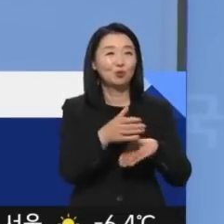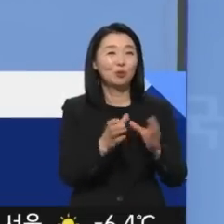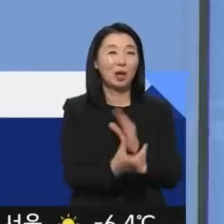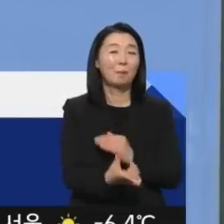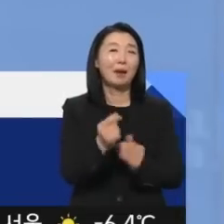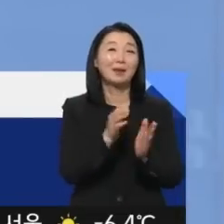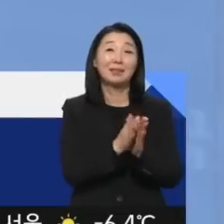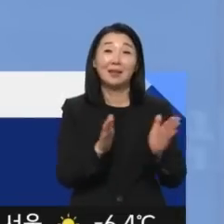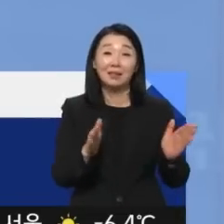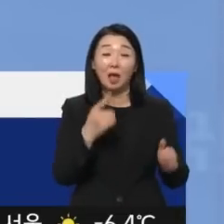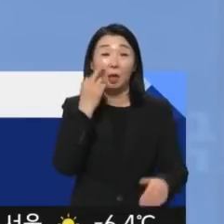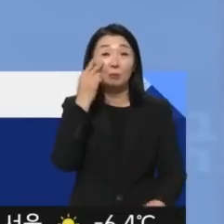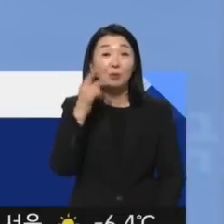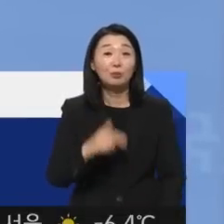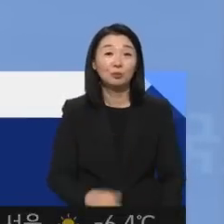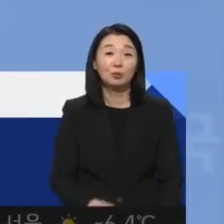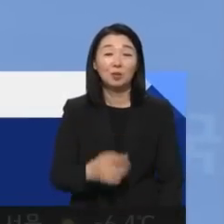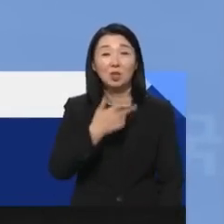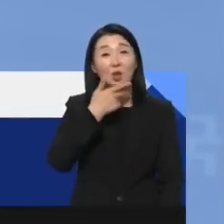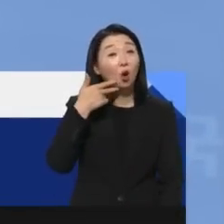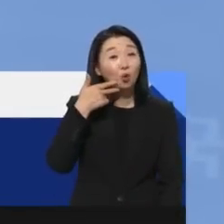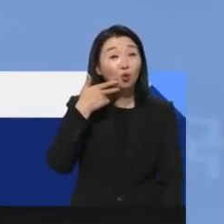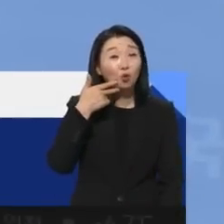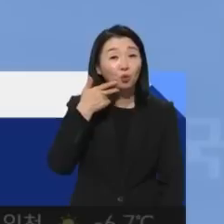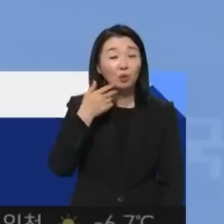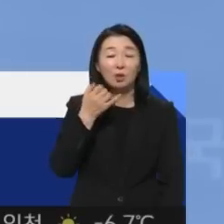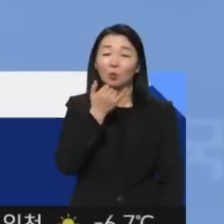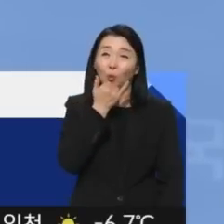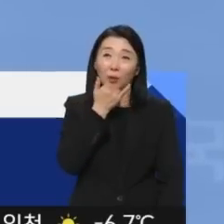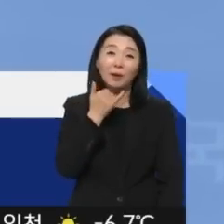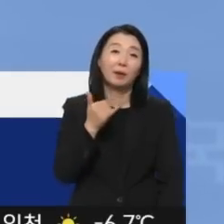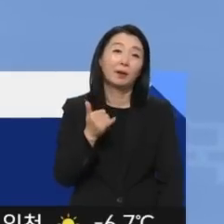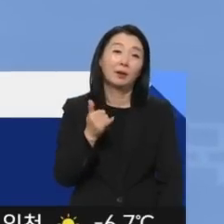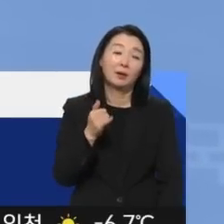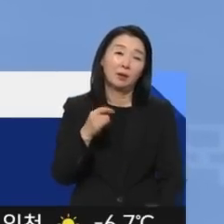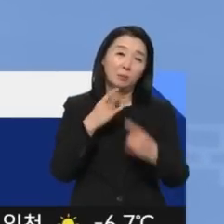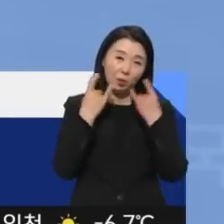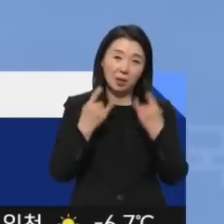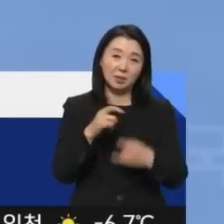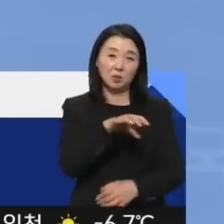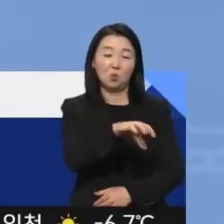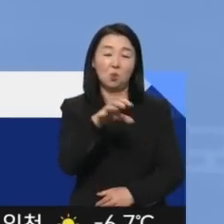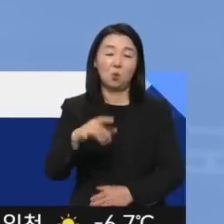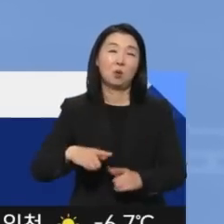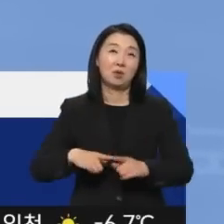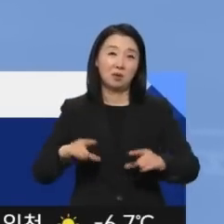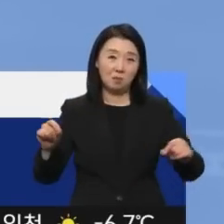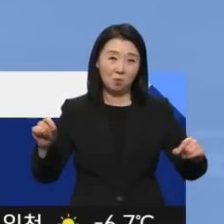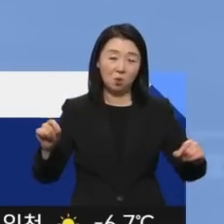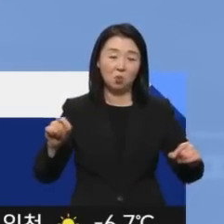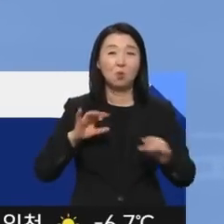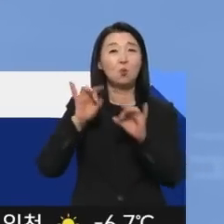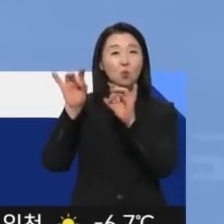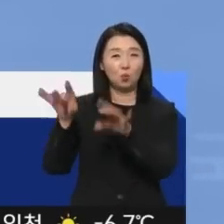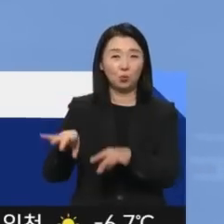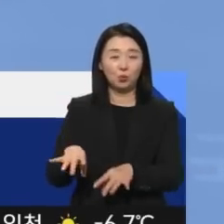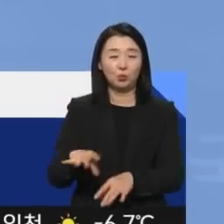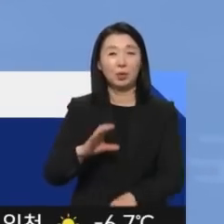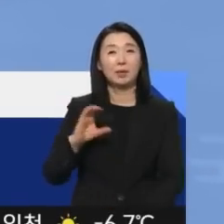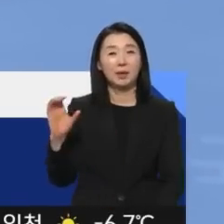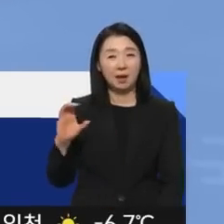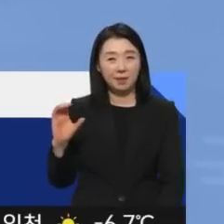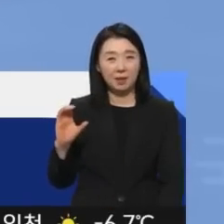시작된 미국, 영국, 독일, 프랑스, 일본, 호주,